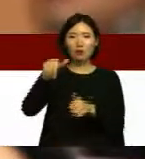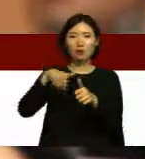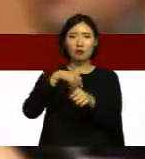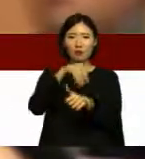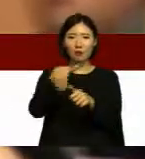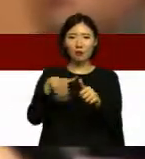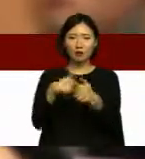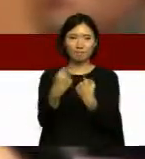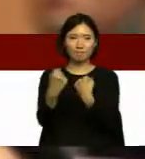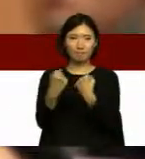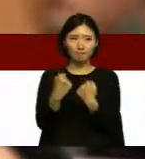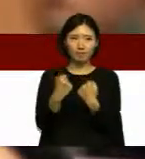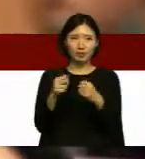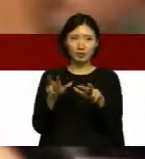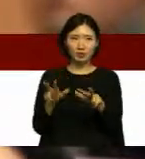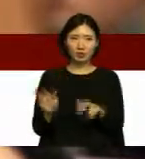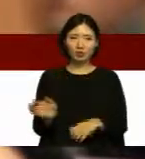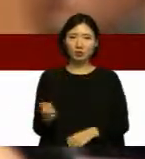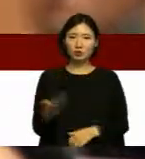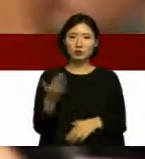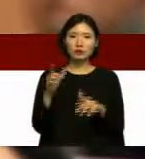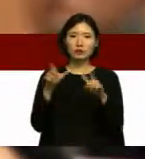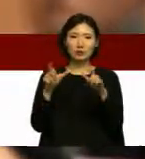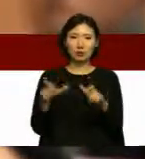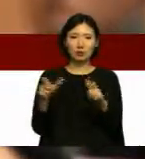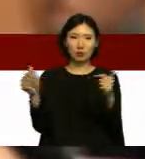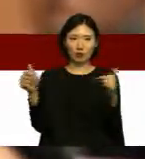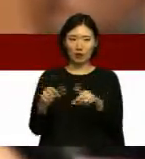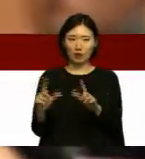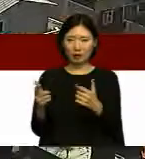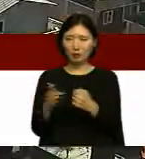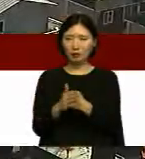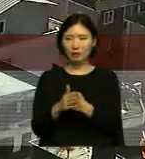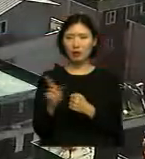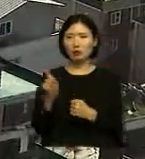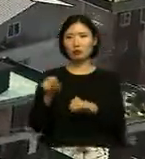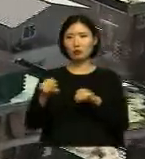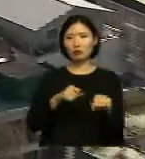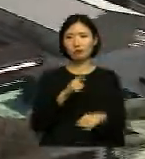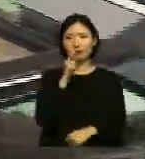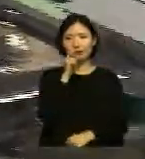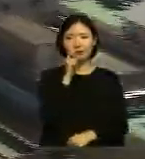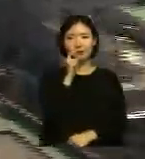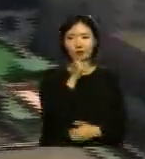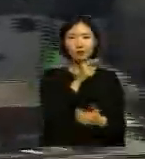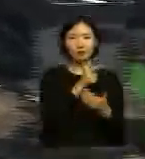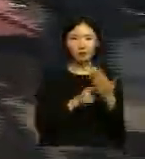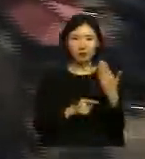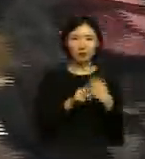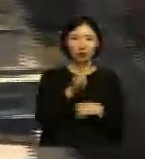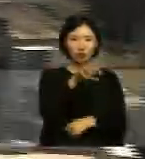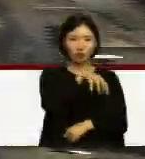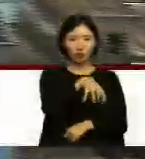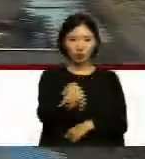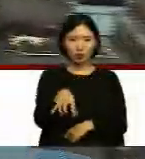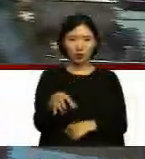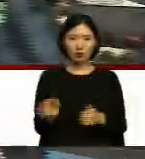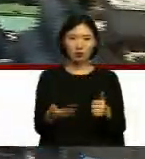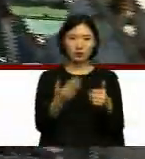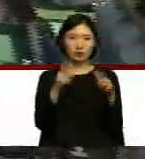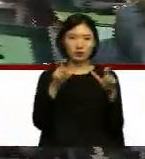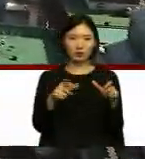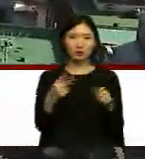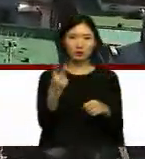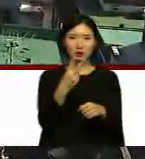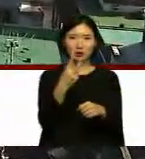지금 이 촉진지구가 축소가 되지 않았기 때문에 아무것도 하지 못해요. 구리시 인창수택 재정비 촉진지구는